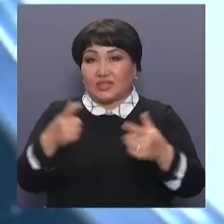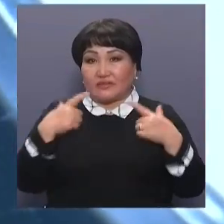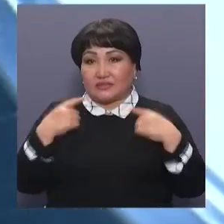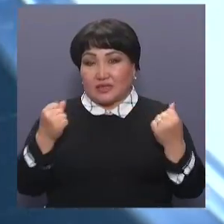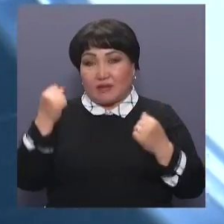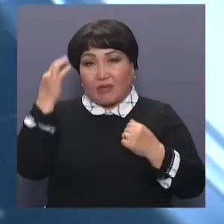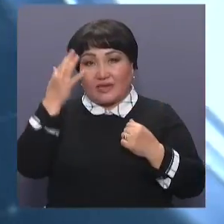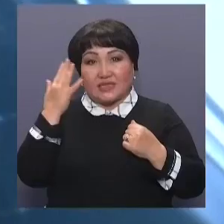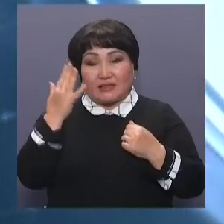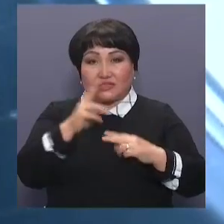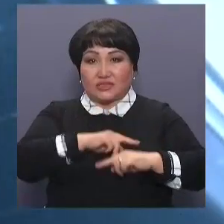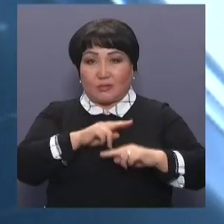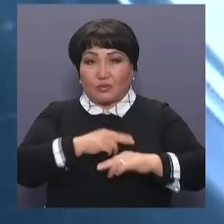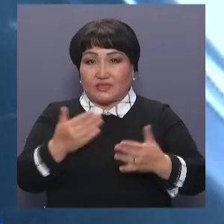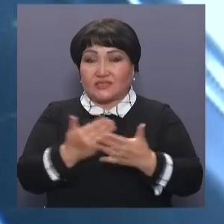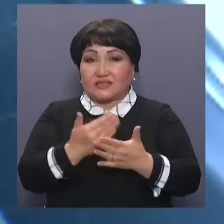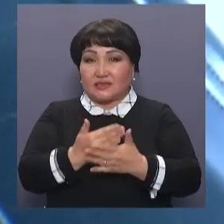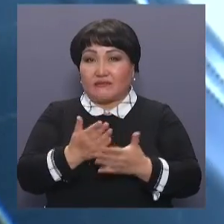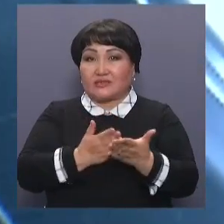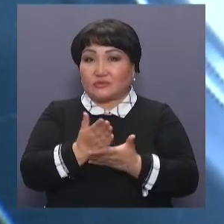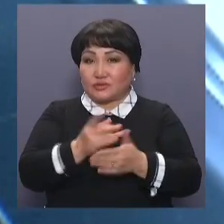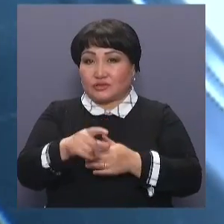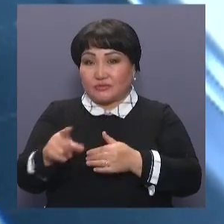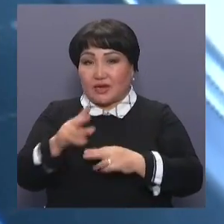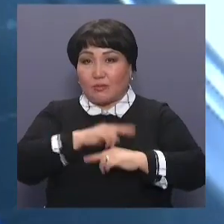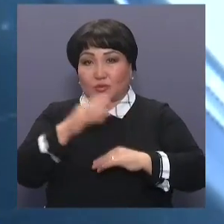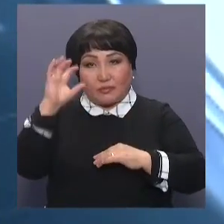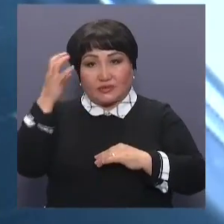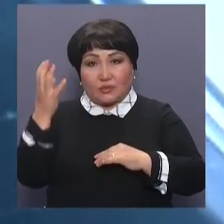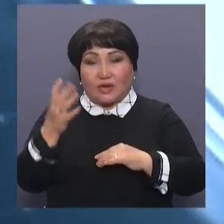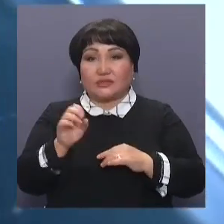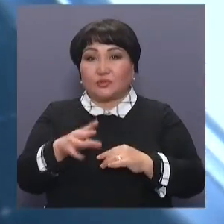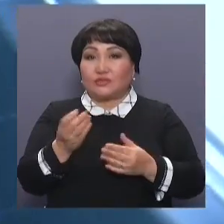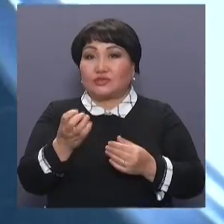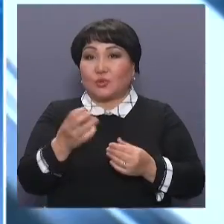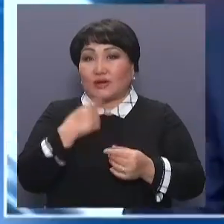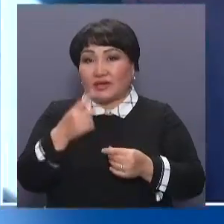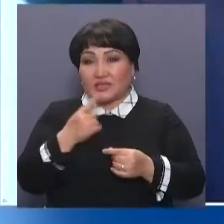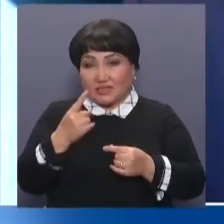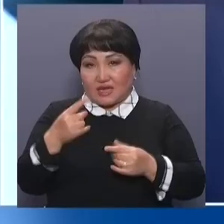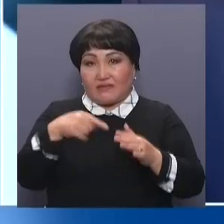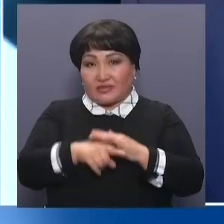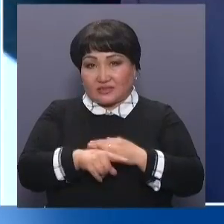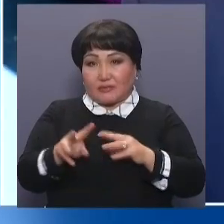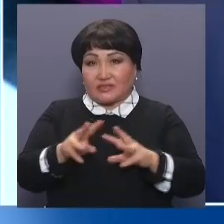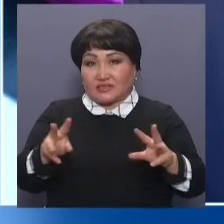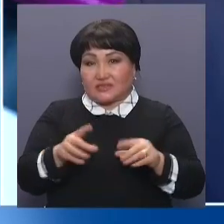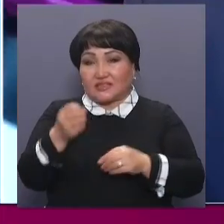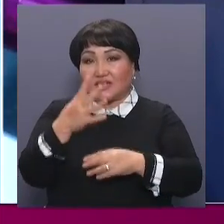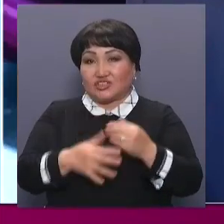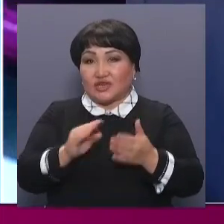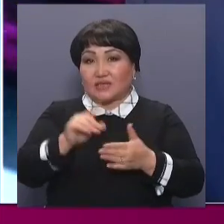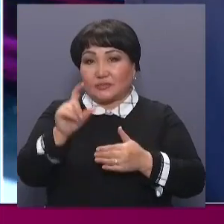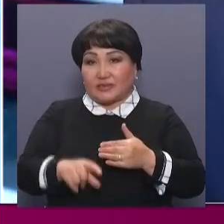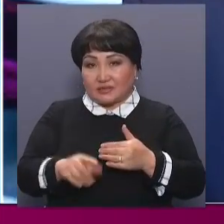работе. С новобранцами работают психологи. О чем еще говорили в стенах Мажилиса, знает наш столичный корреспондент Анвар Шалькенов. Он сейчас